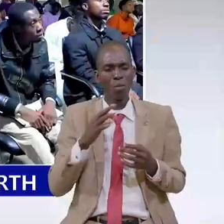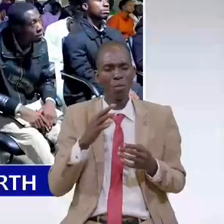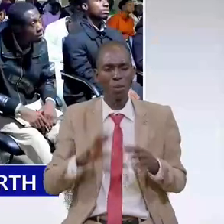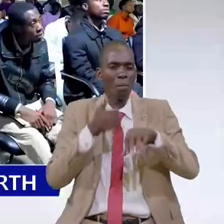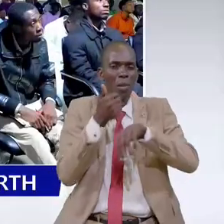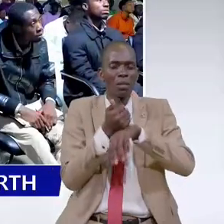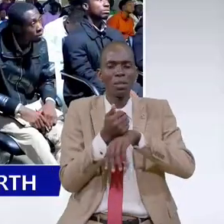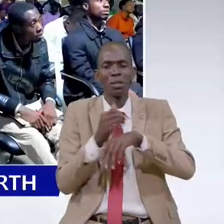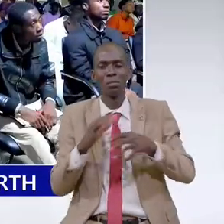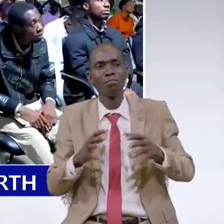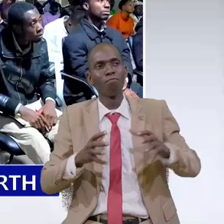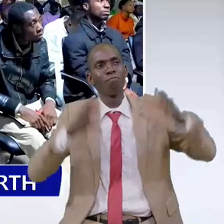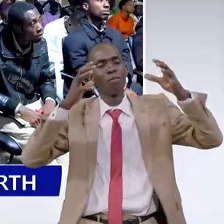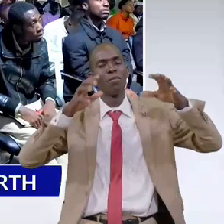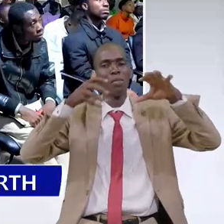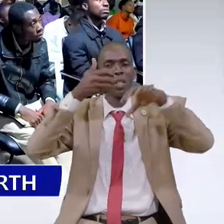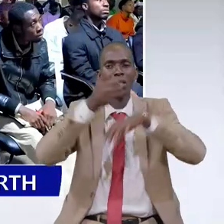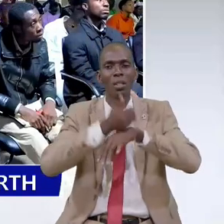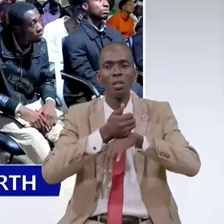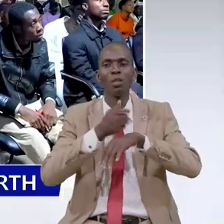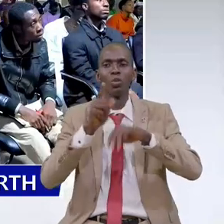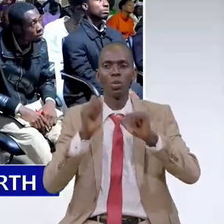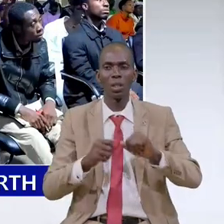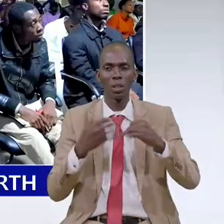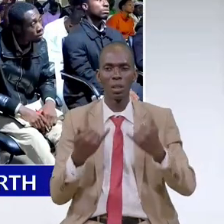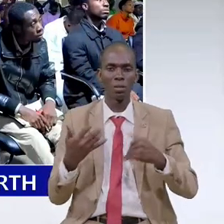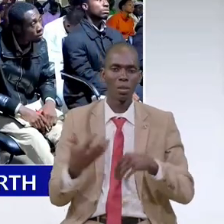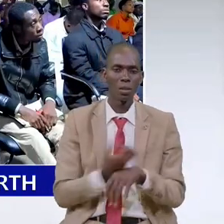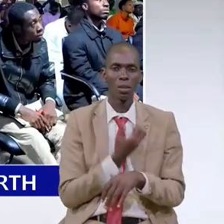le vol et survoler nos montagnes.